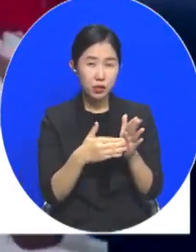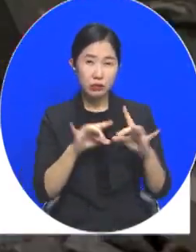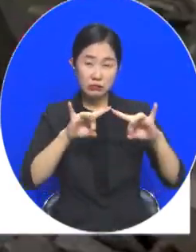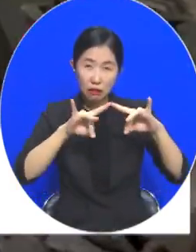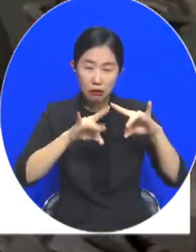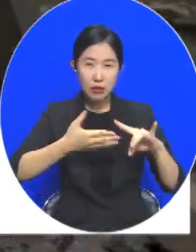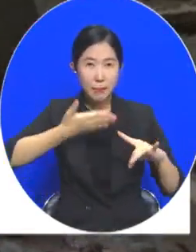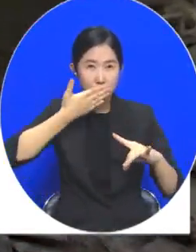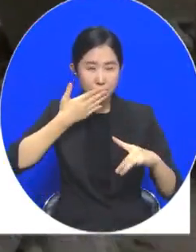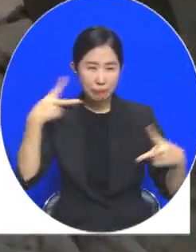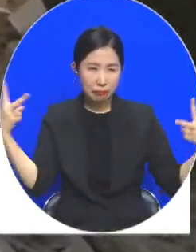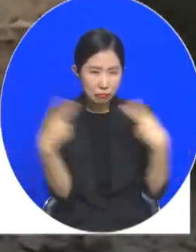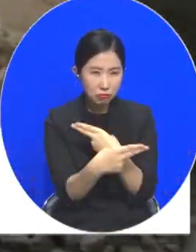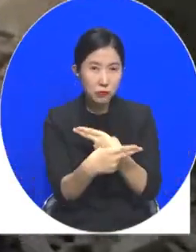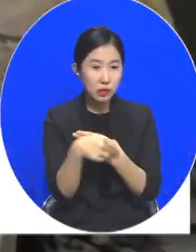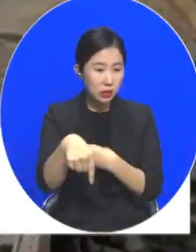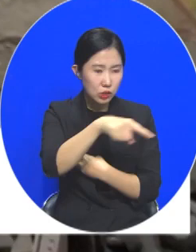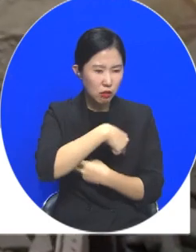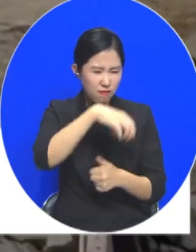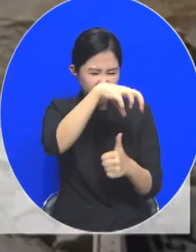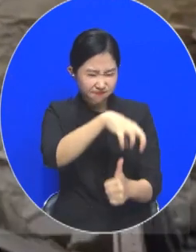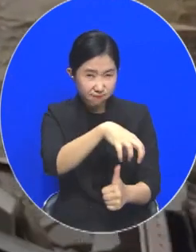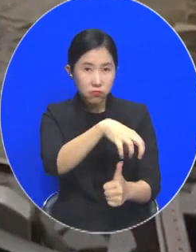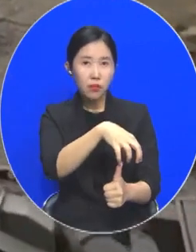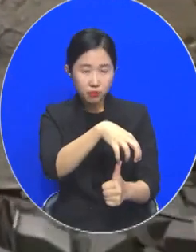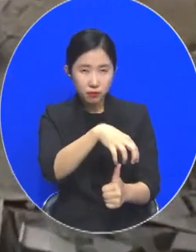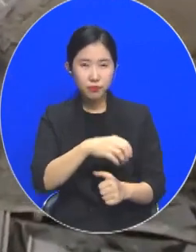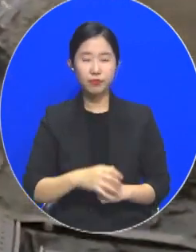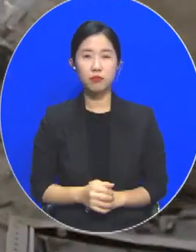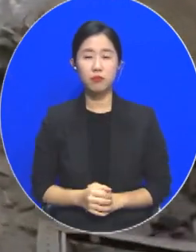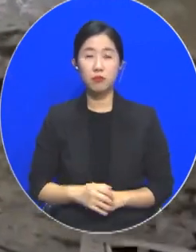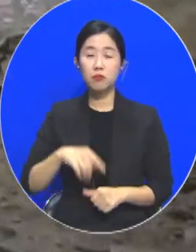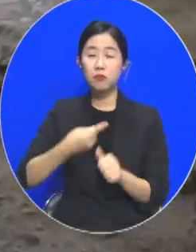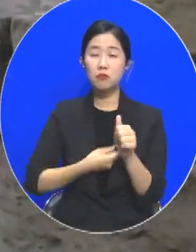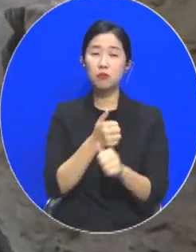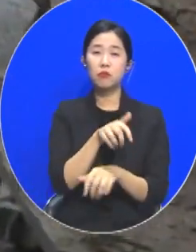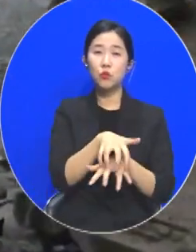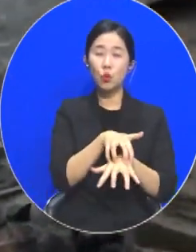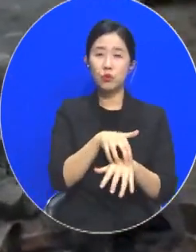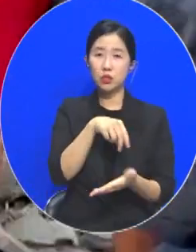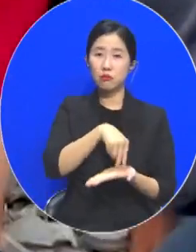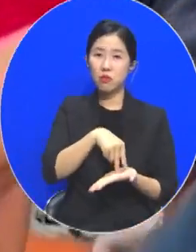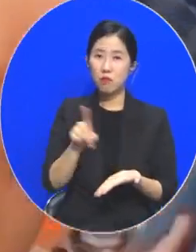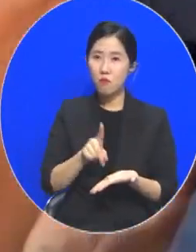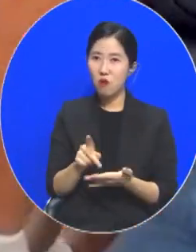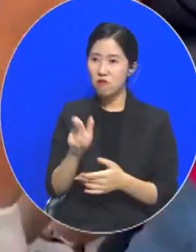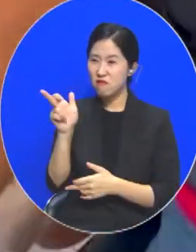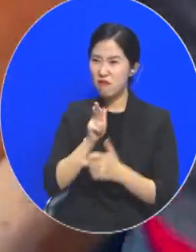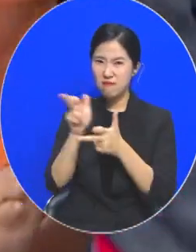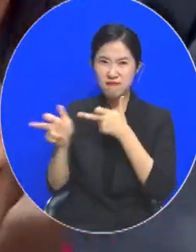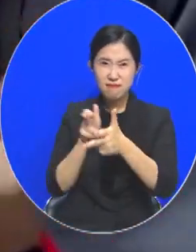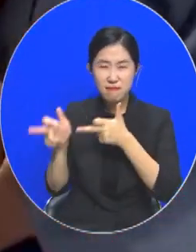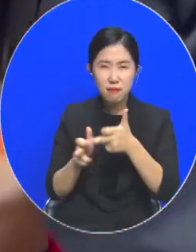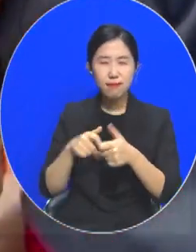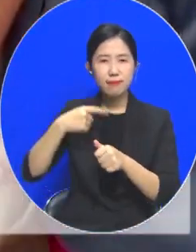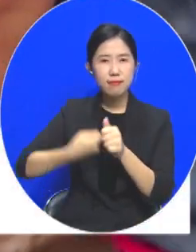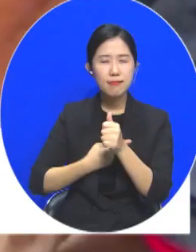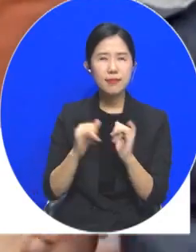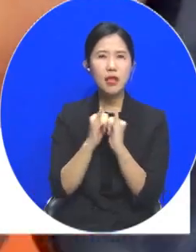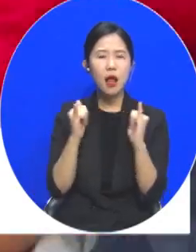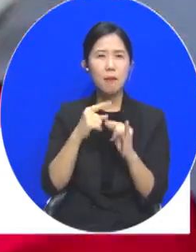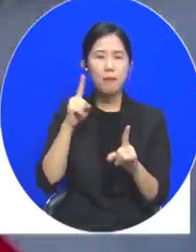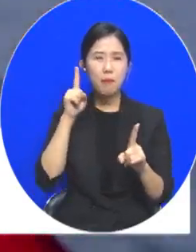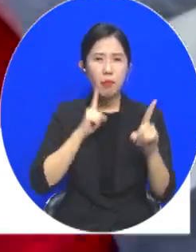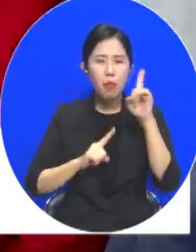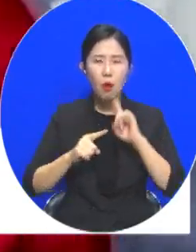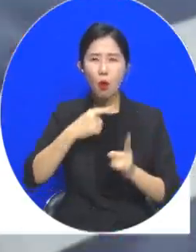공급을 중단하는 등 가자지구 완전 봉쇄에 나섰습니다. 이에 하마스도 로켓 공격에 나서는 등 무력 충돌이 이어지면서 인명피해는